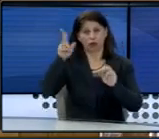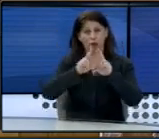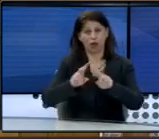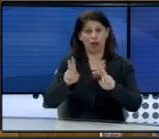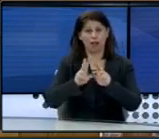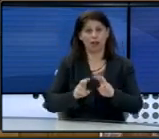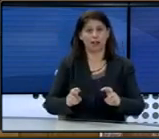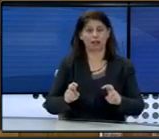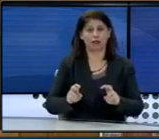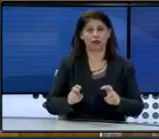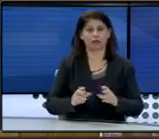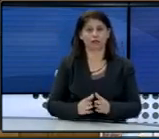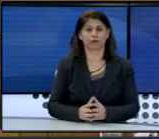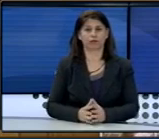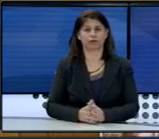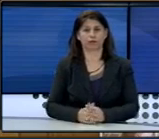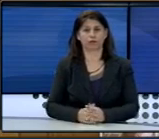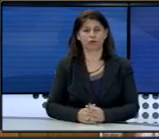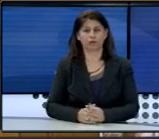ερευνητικό το Oruç Reis.